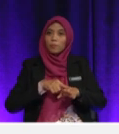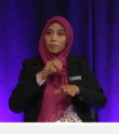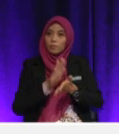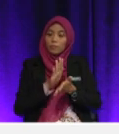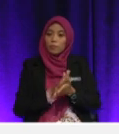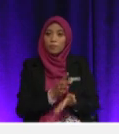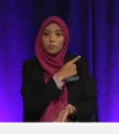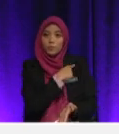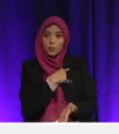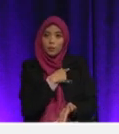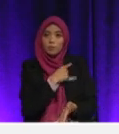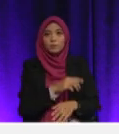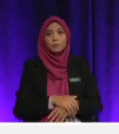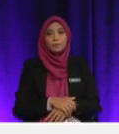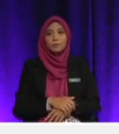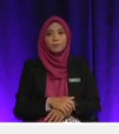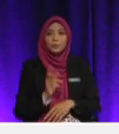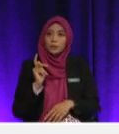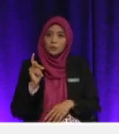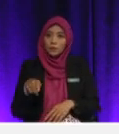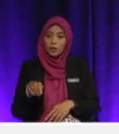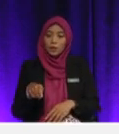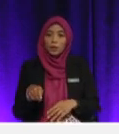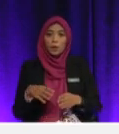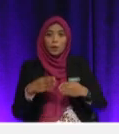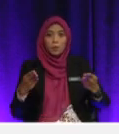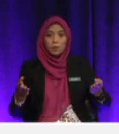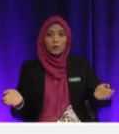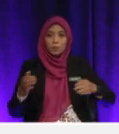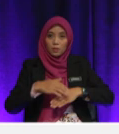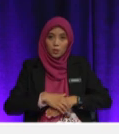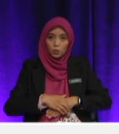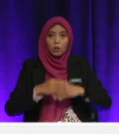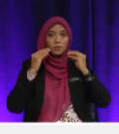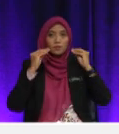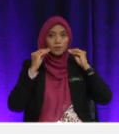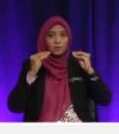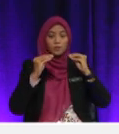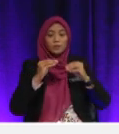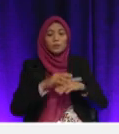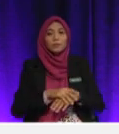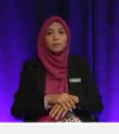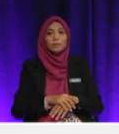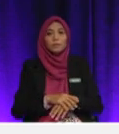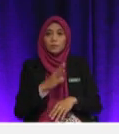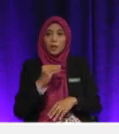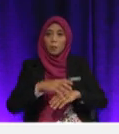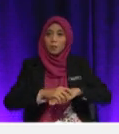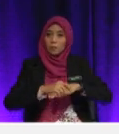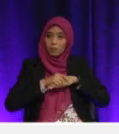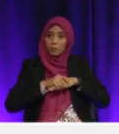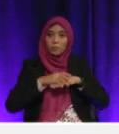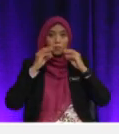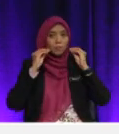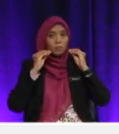kedua memastikan bahasa Melayu diajak di sekolah Inggris dan bahasa Inggris di Aceh